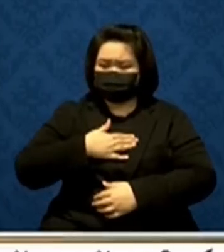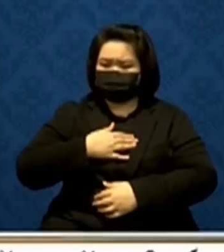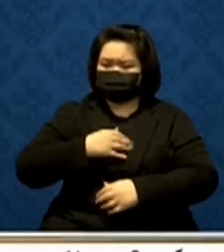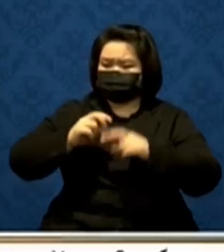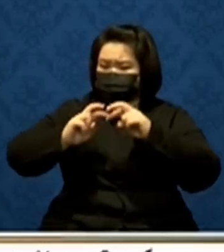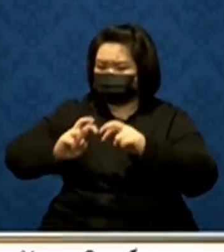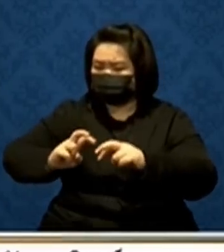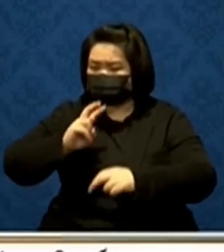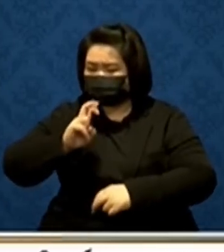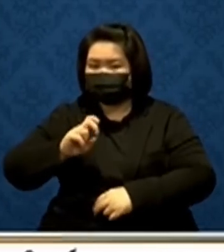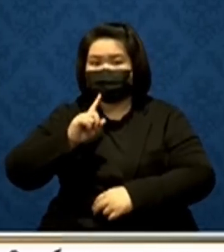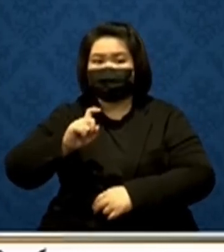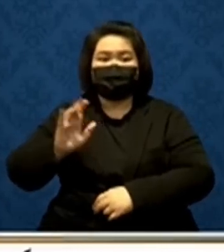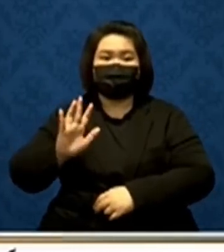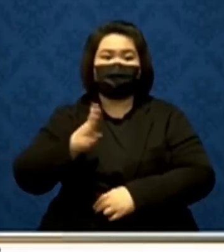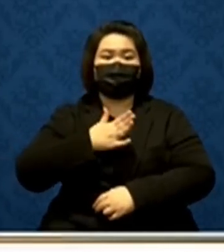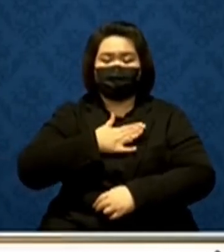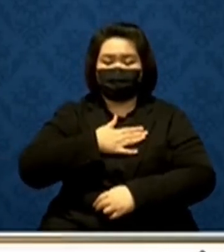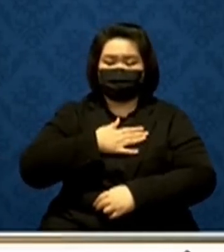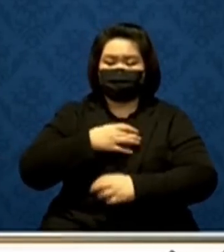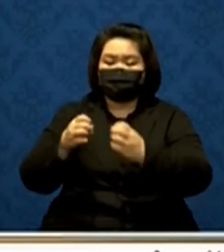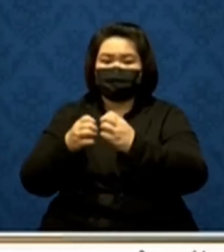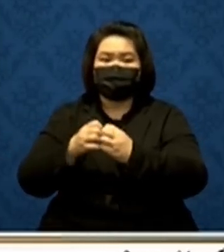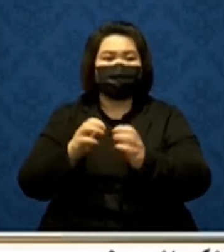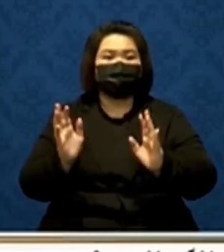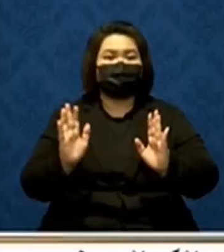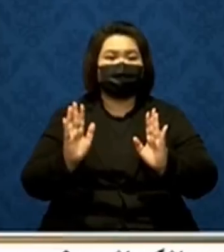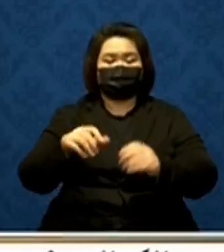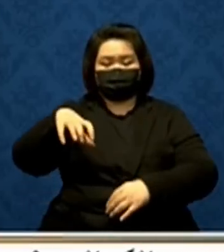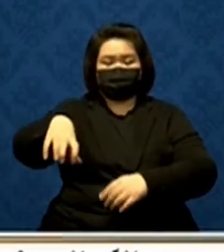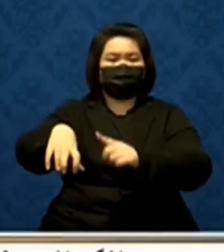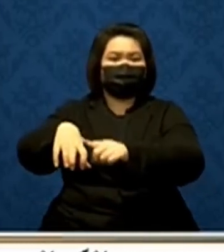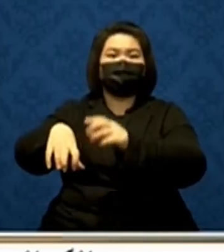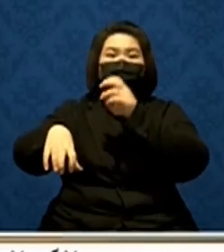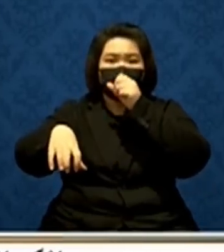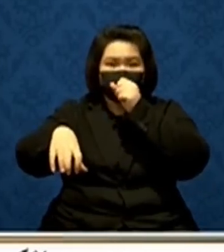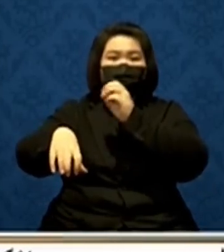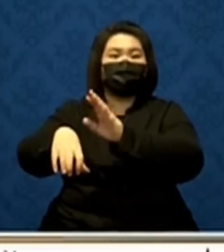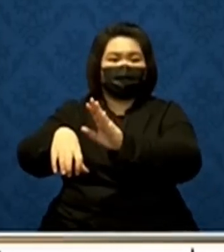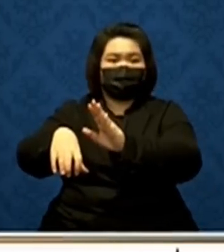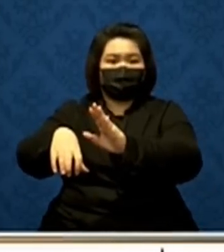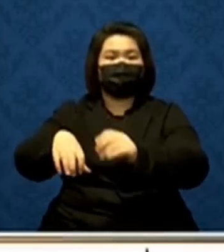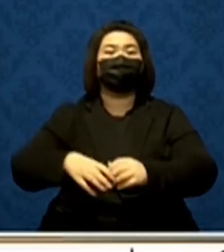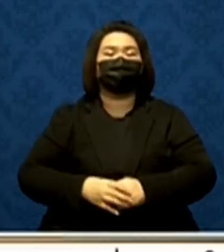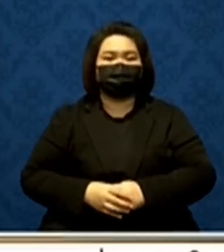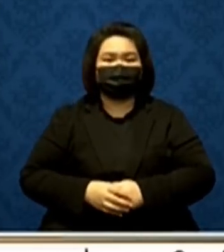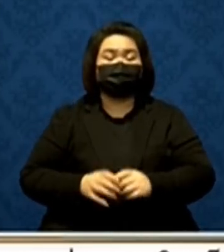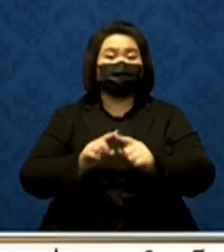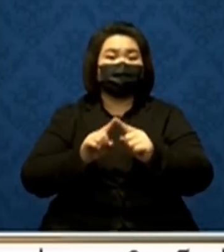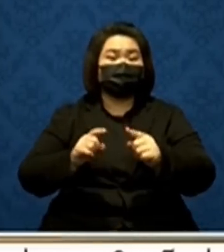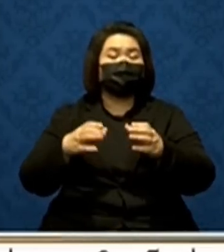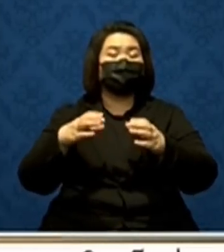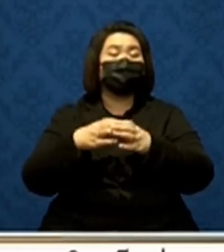ความลับอะไรมาเพราะเราไม่อยู่ในฐานะจะทำได้และปปชเขาก็เก็บความลับแต่เนื่องจากสำนักข่าวอิศรา